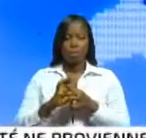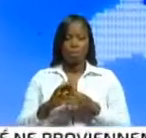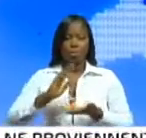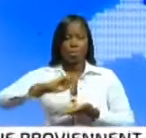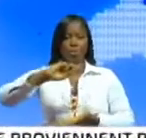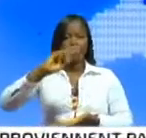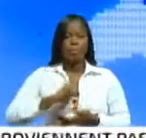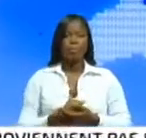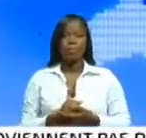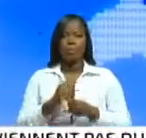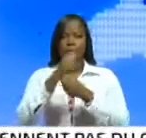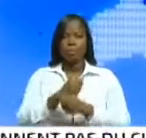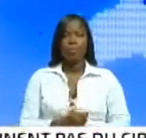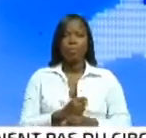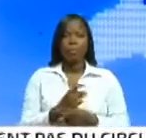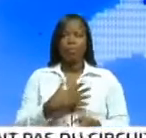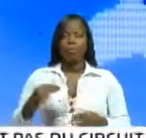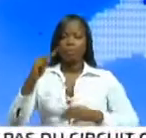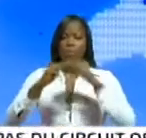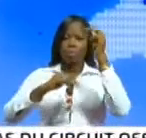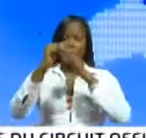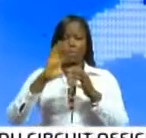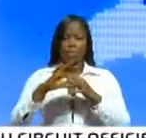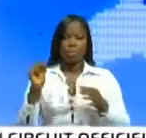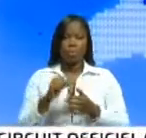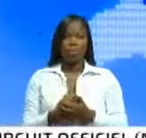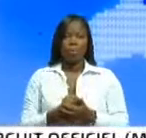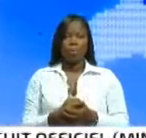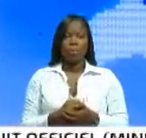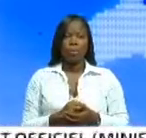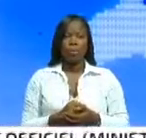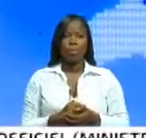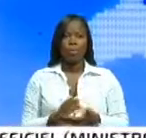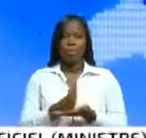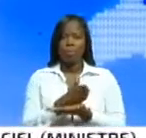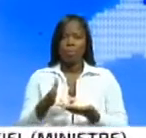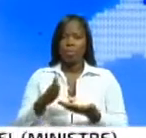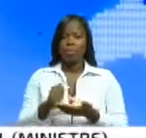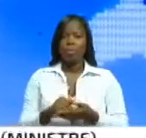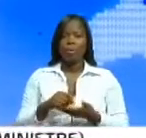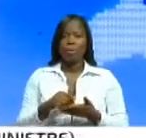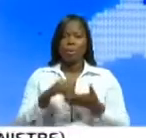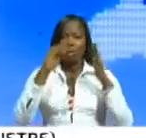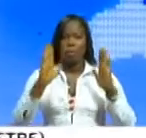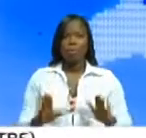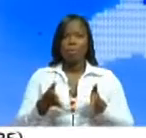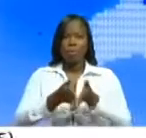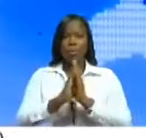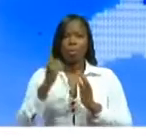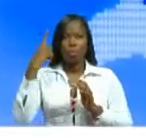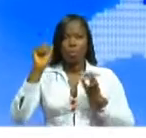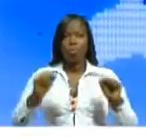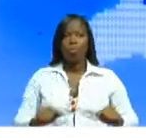de la traditionnelle des infections et réfection des pavillons certains étudiants même s'ils acceptent la décision demande une prorogation pour